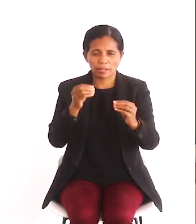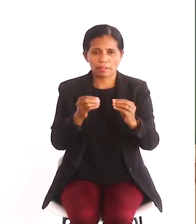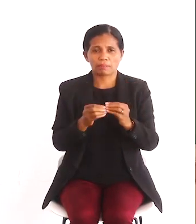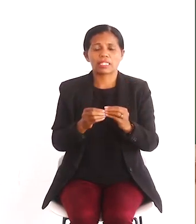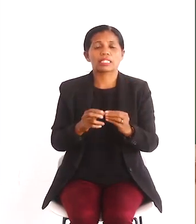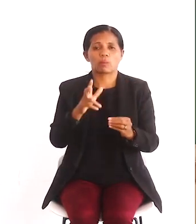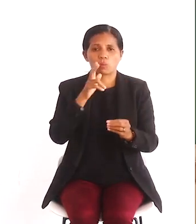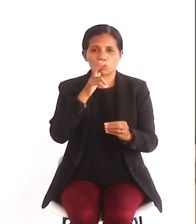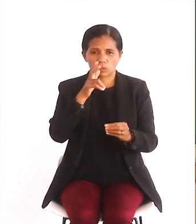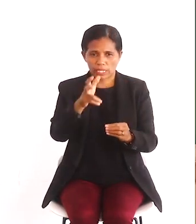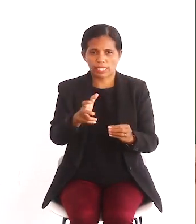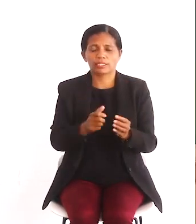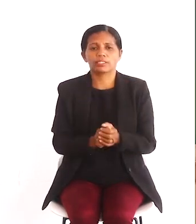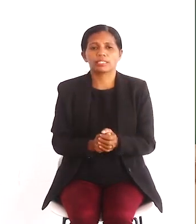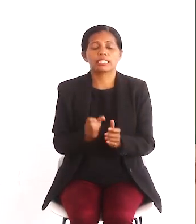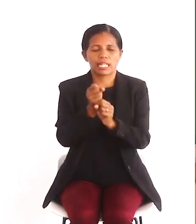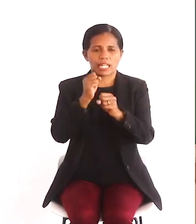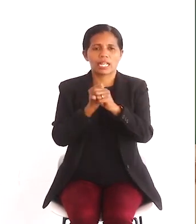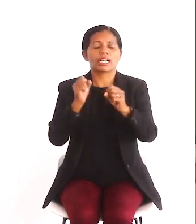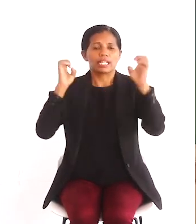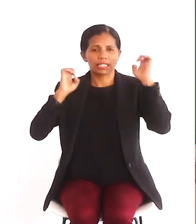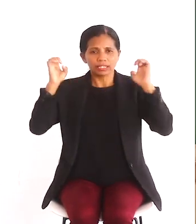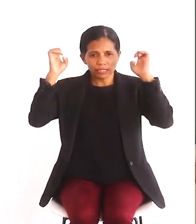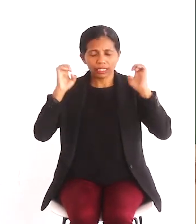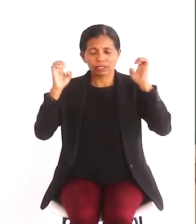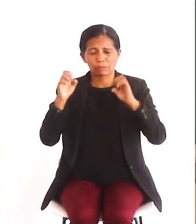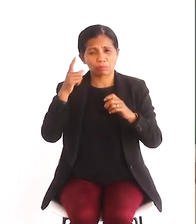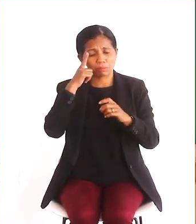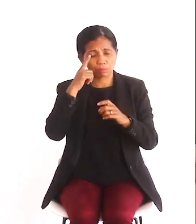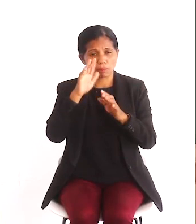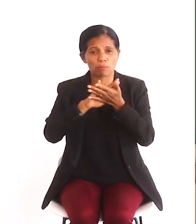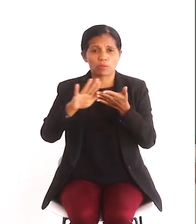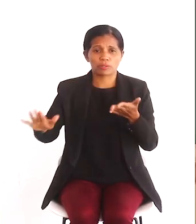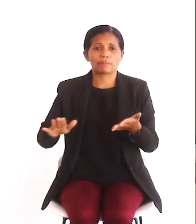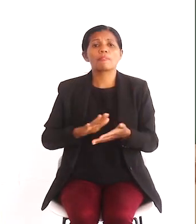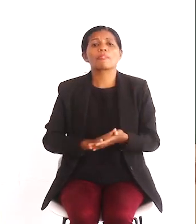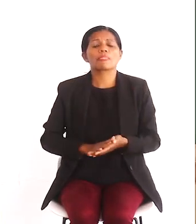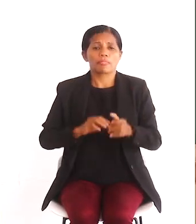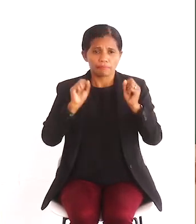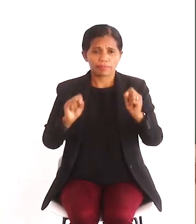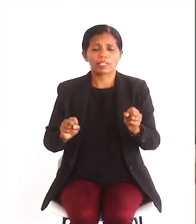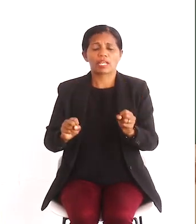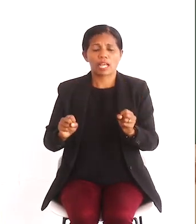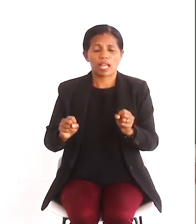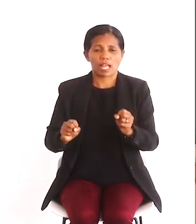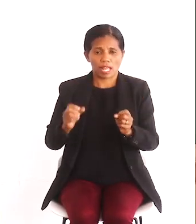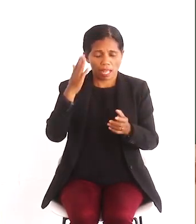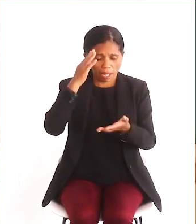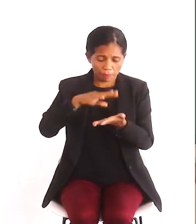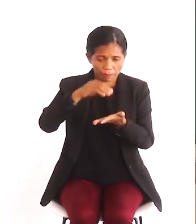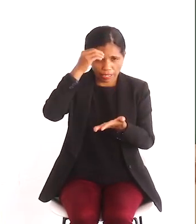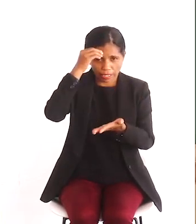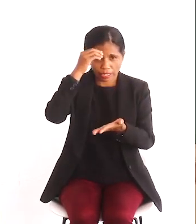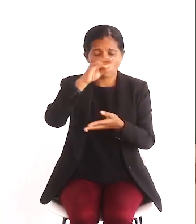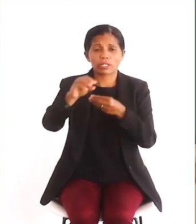literasia portugués. Se halo exercício, atu matang mos. Hafoin, se aprende litan, kona ba número